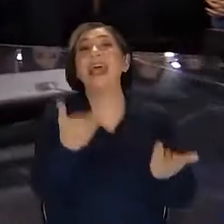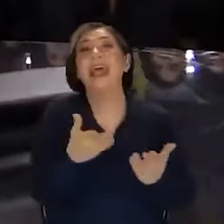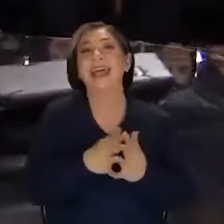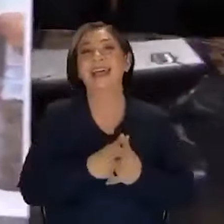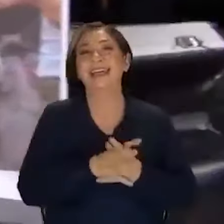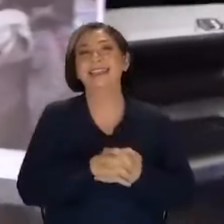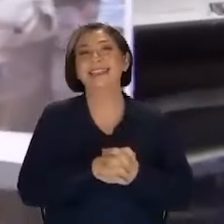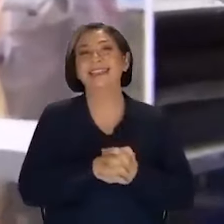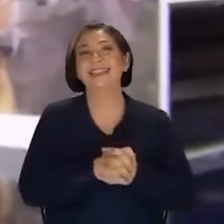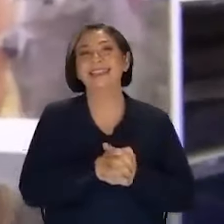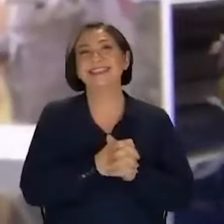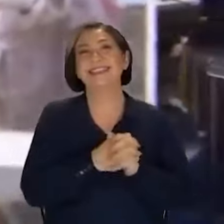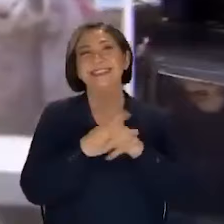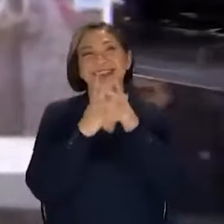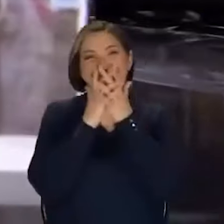mi